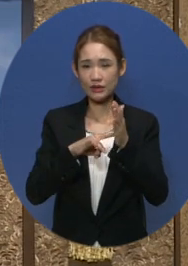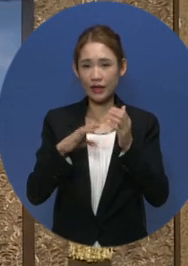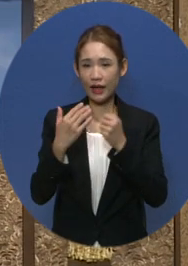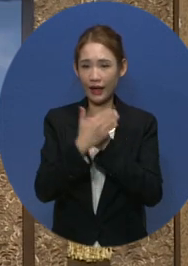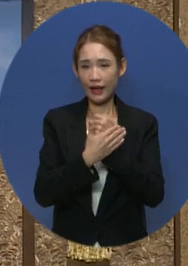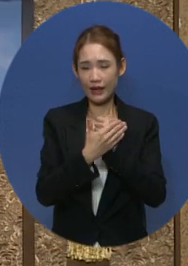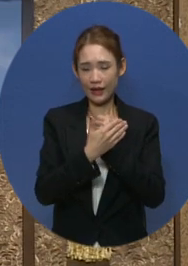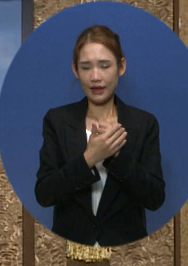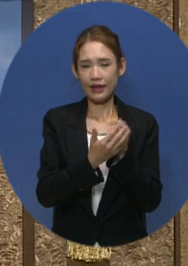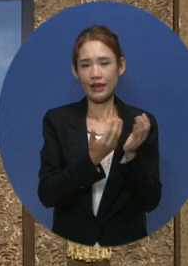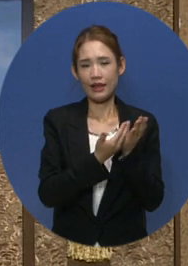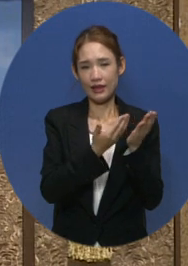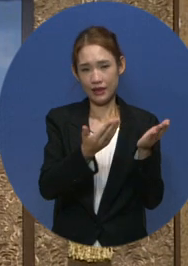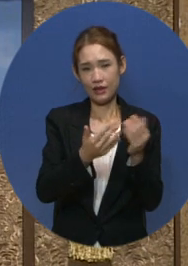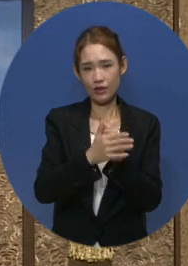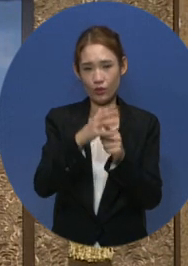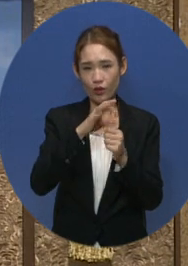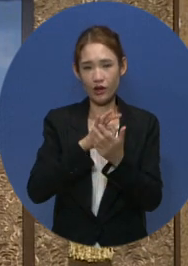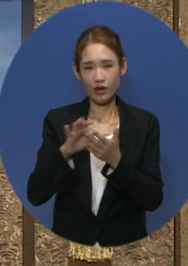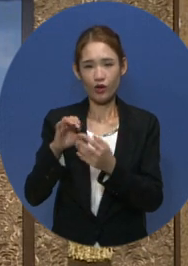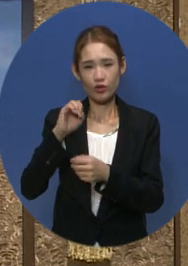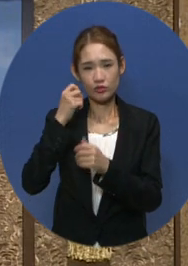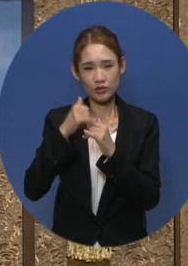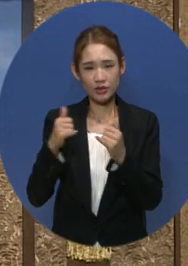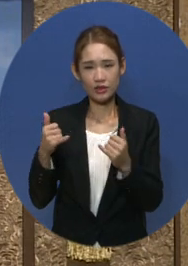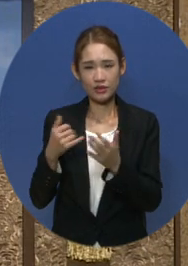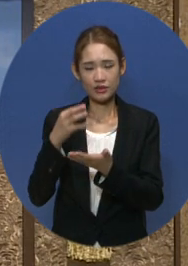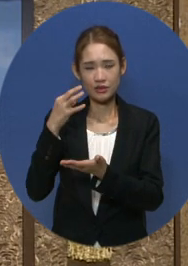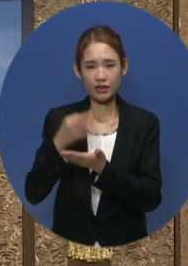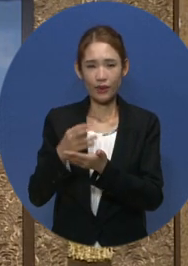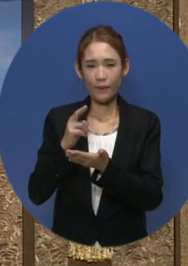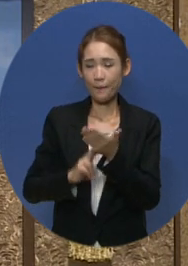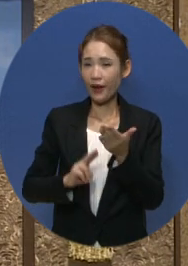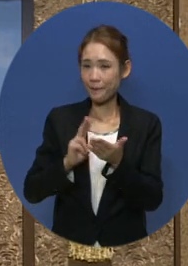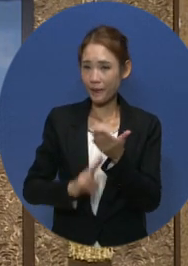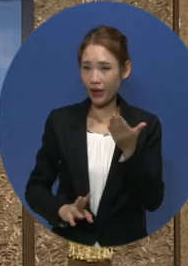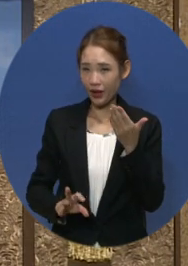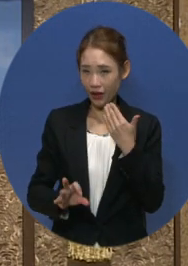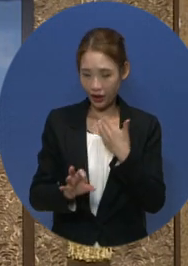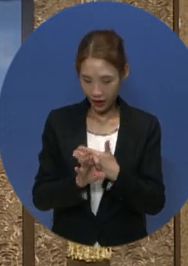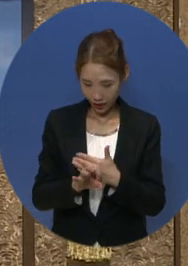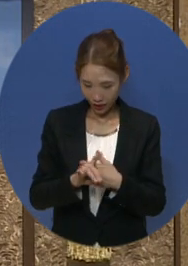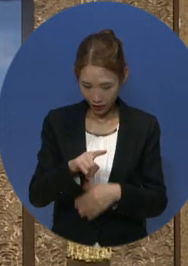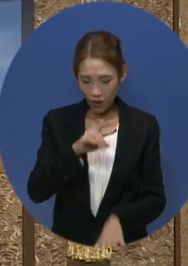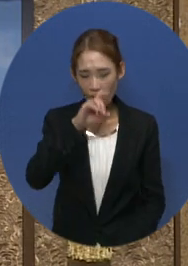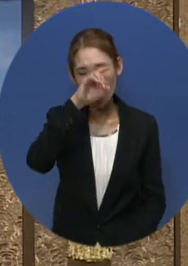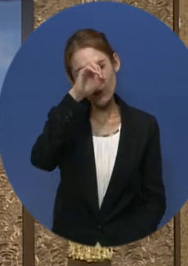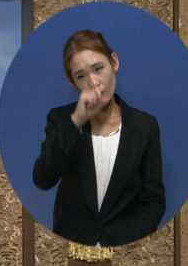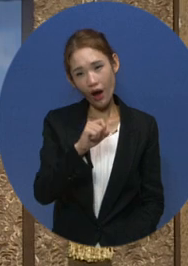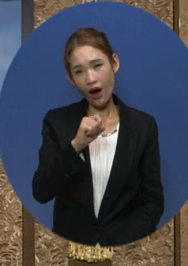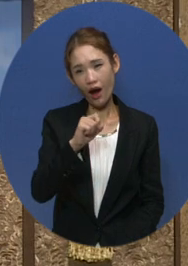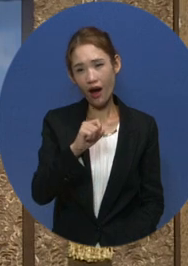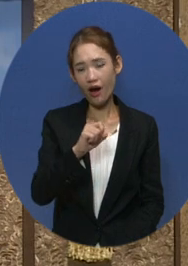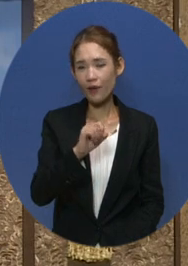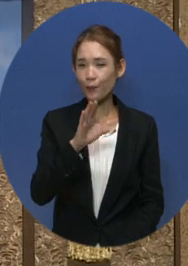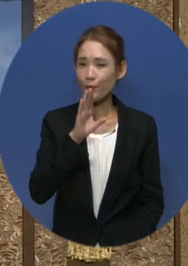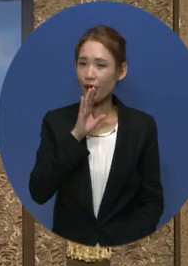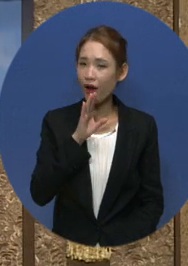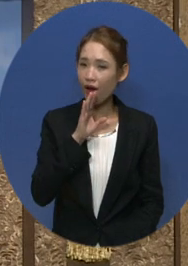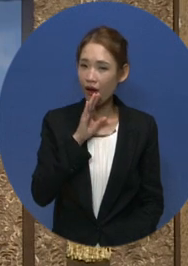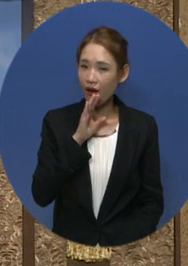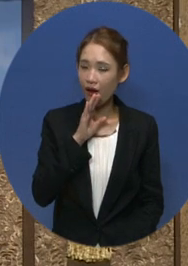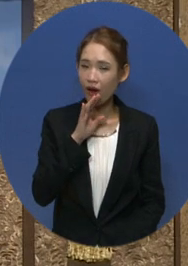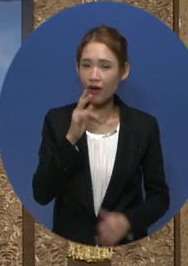또 그거를 잘 또 활용해서 네. 또 어려운 사람들에게 싸게 판매하면 정말 이것도 좋은 사업장이거든요. 그래서 네. 기업에서도